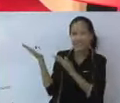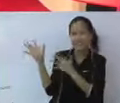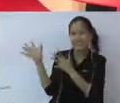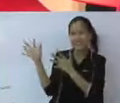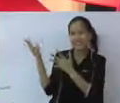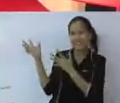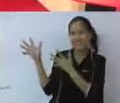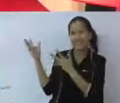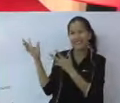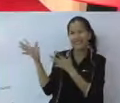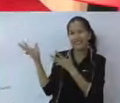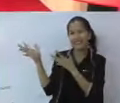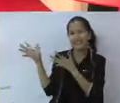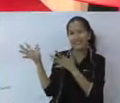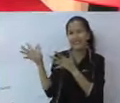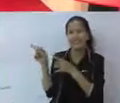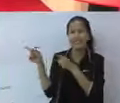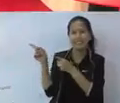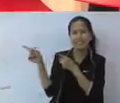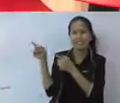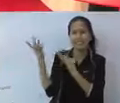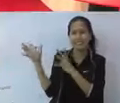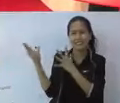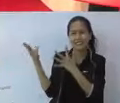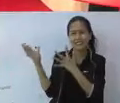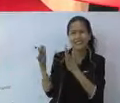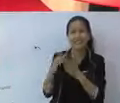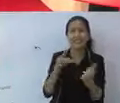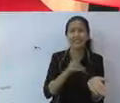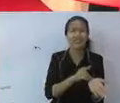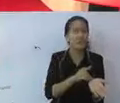ma'am. Hello. Hello. Hello.